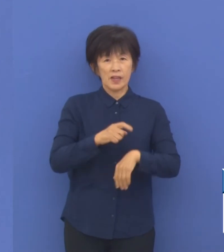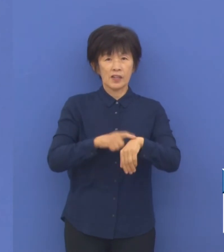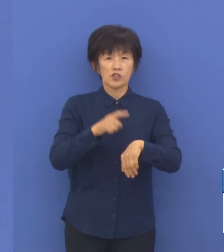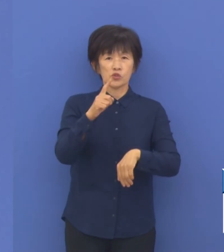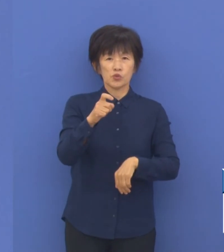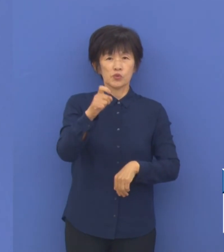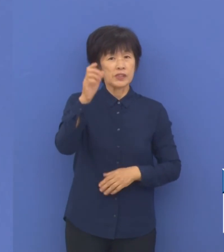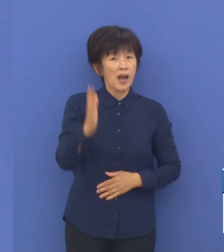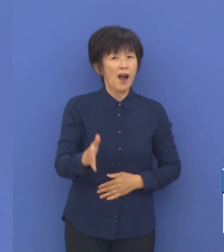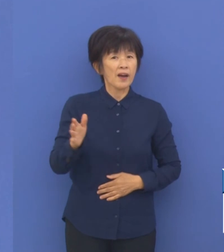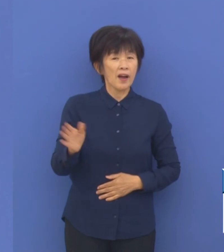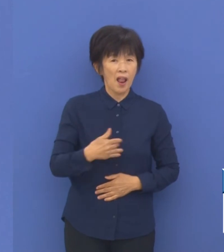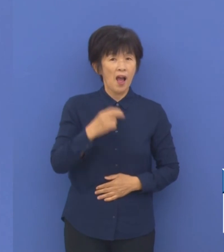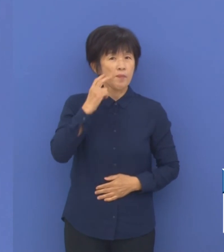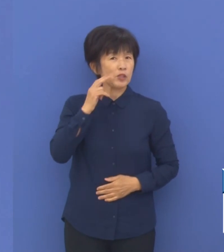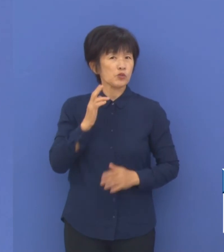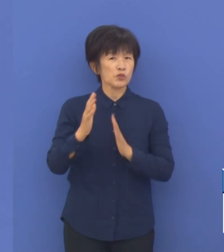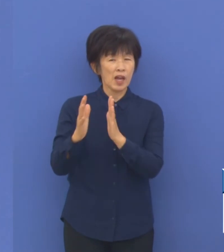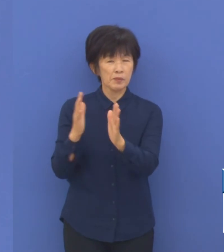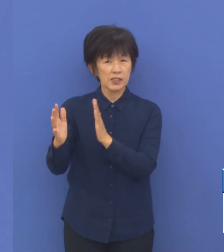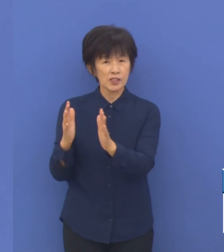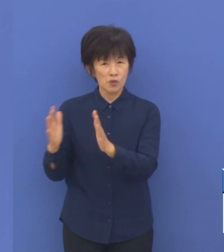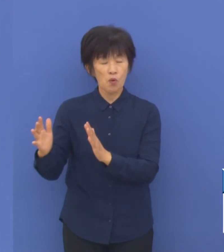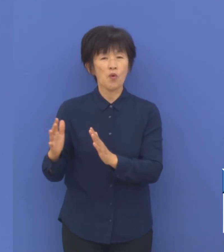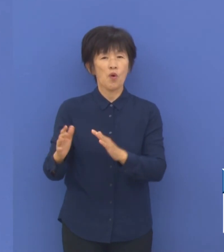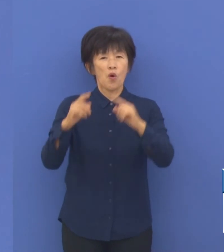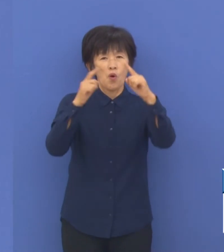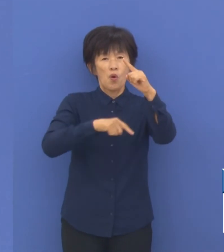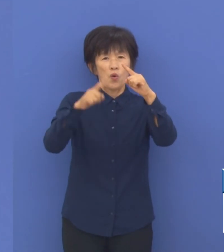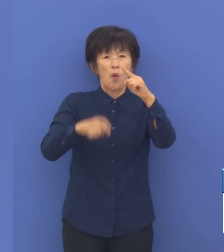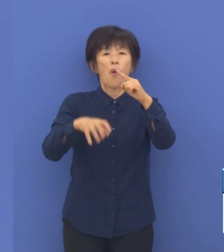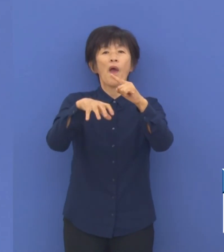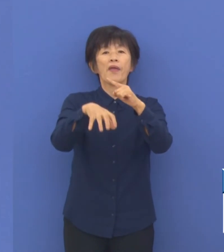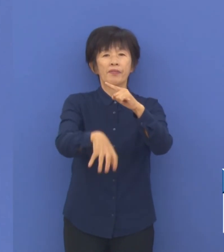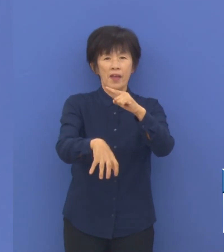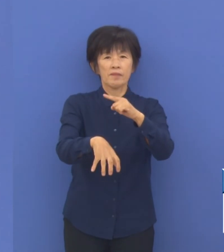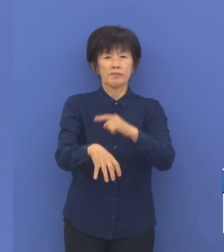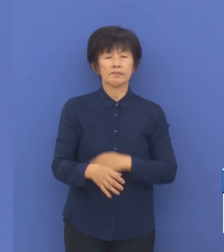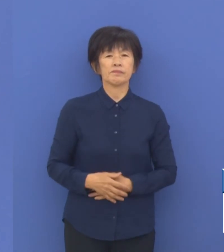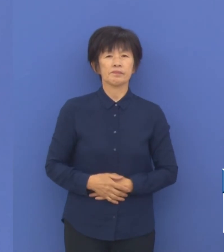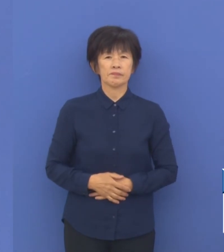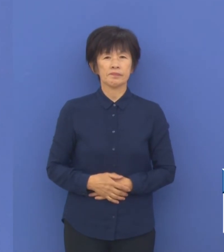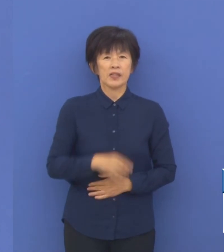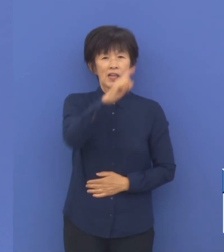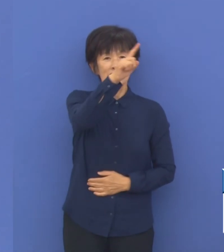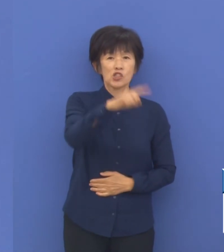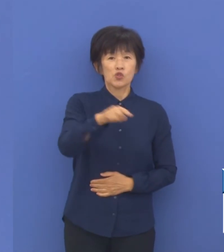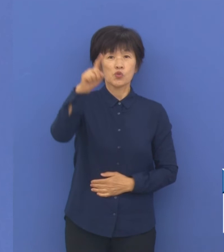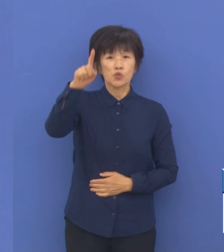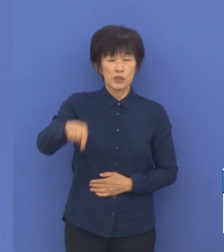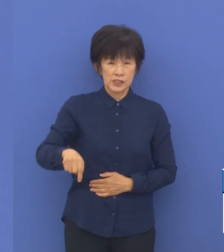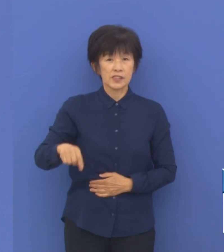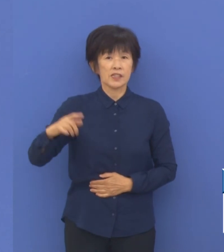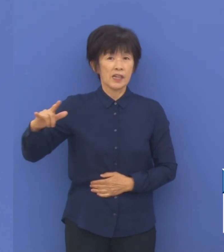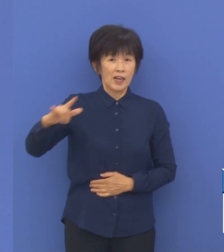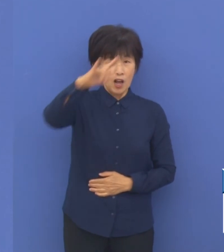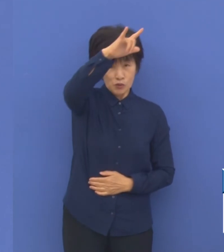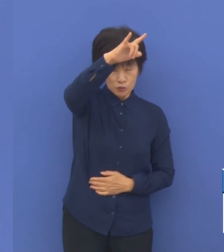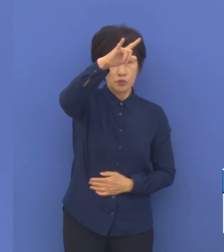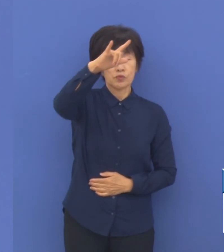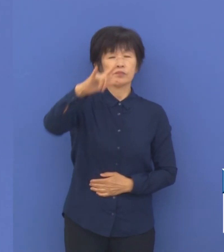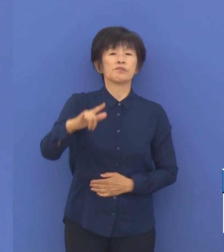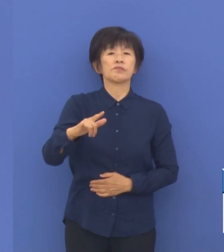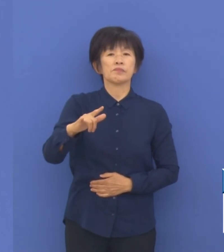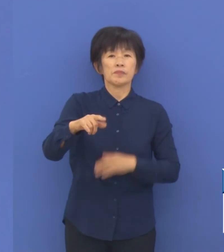分から松波2丁目の慰霊塔公園で第21海軍航空廠殉職